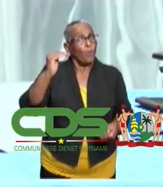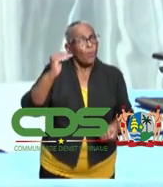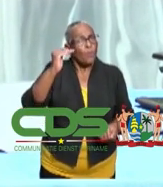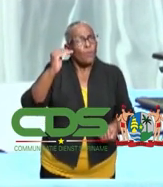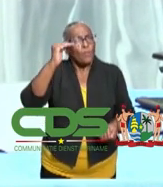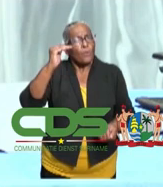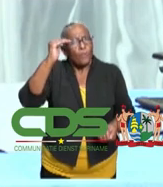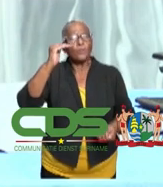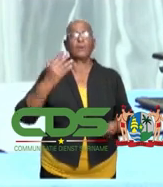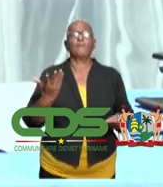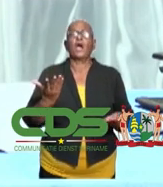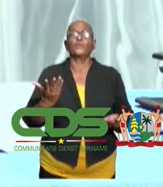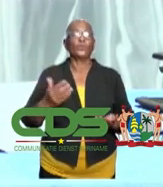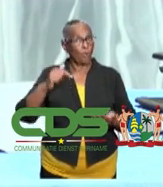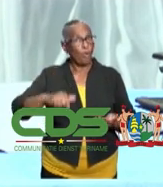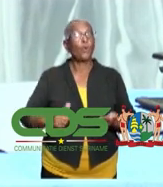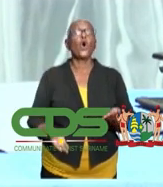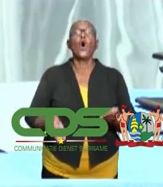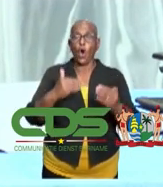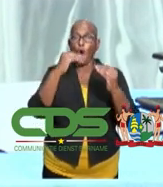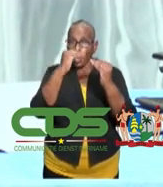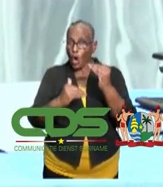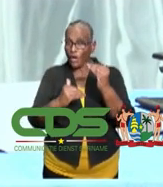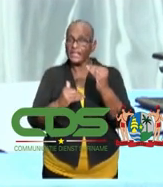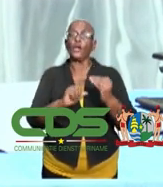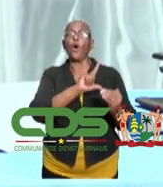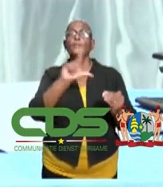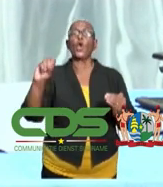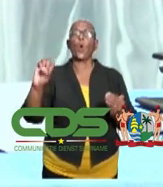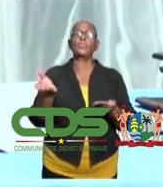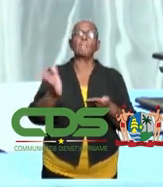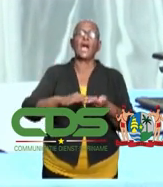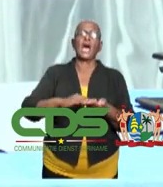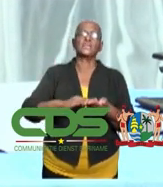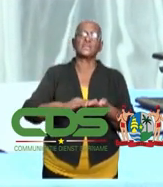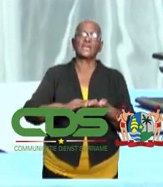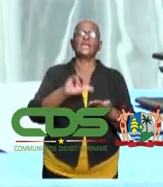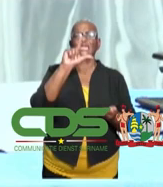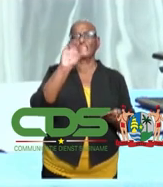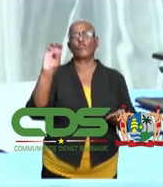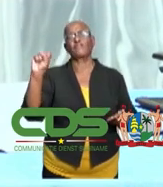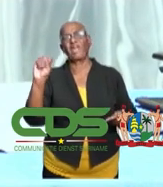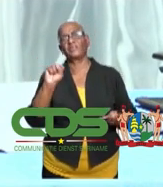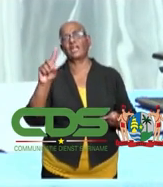Er wordt nog steeds een heffingskorting op de loon- en inkomstenbelasting gegeven van maximaal 750